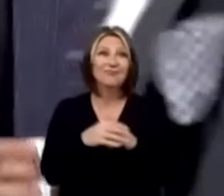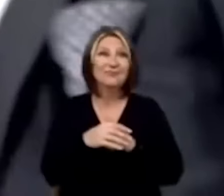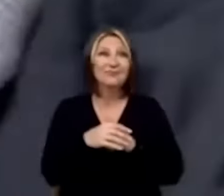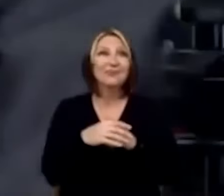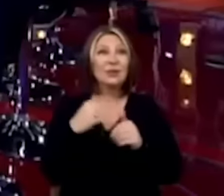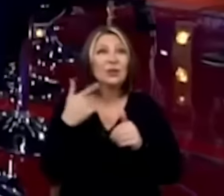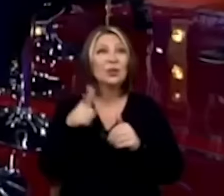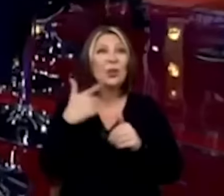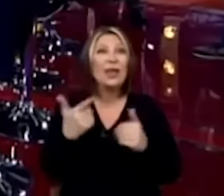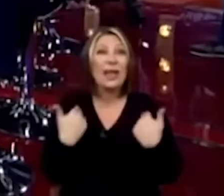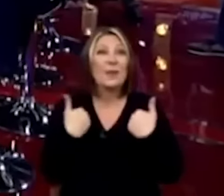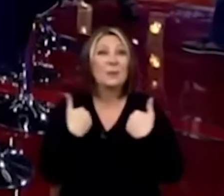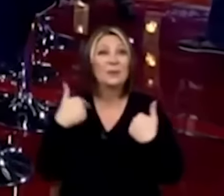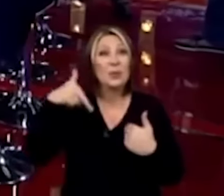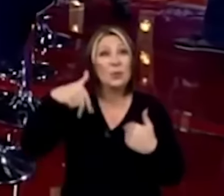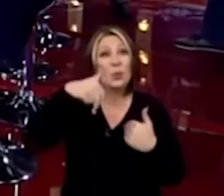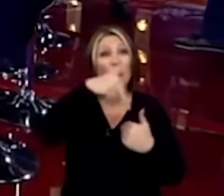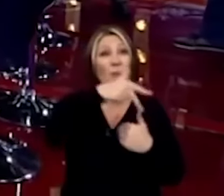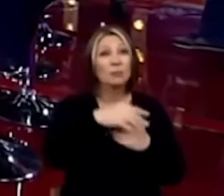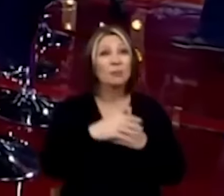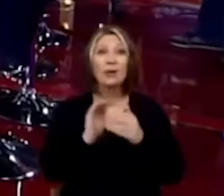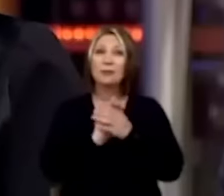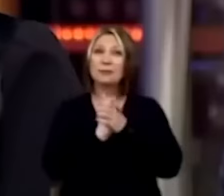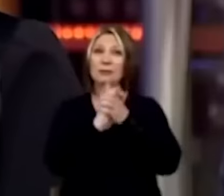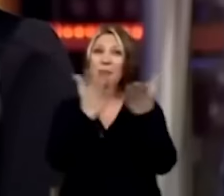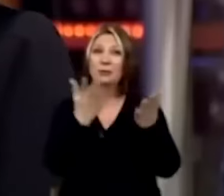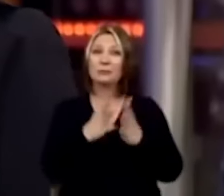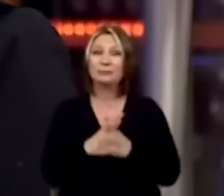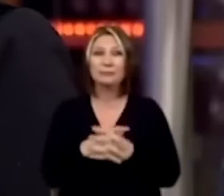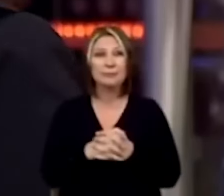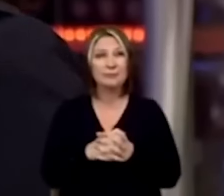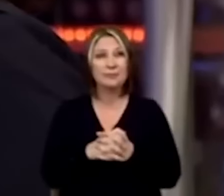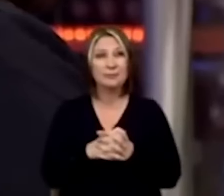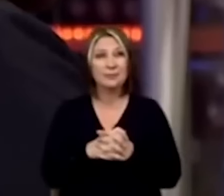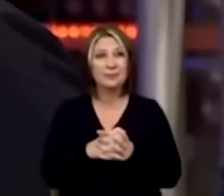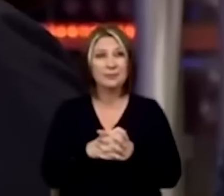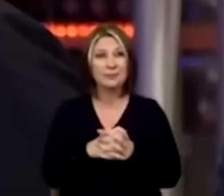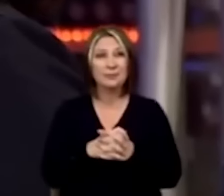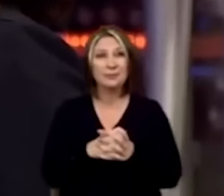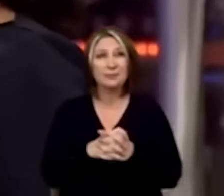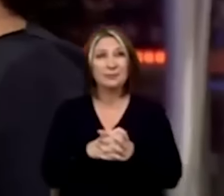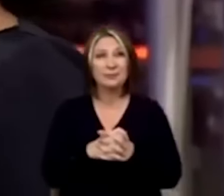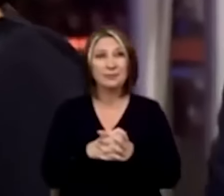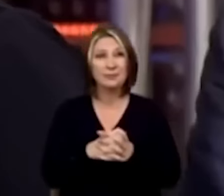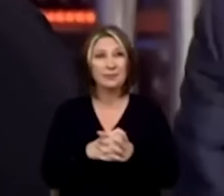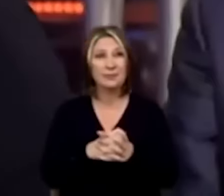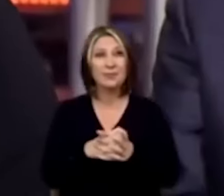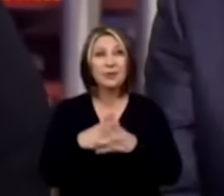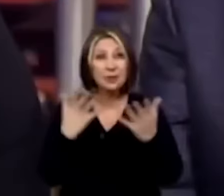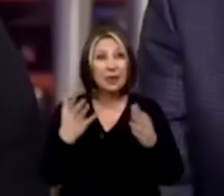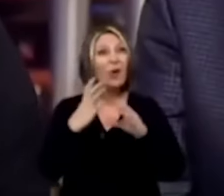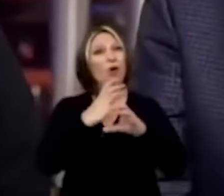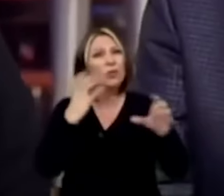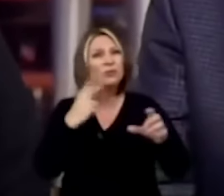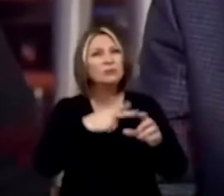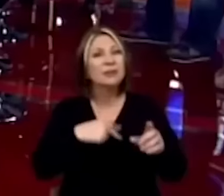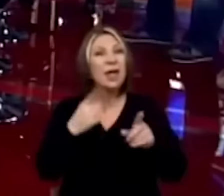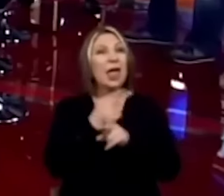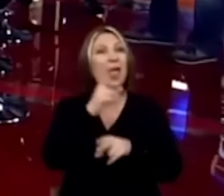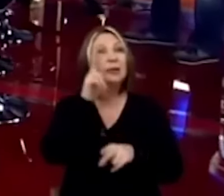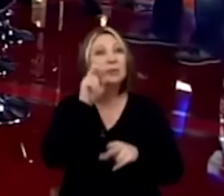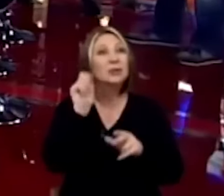Çok çünkü teşekkür ederim. Çünkü köydeyim ve yürüyorum. Çok teşekkür ederim. Harikulade bir kadın. Harikulade bir kadın. Harikulade bir kadın. Çünkü toplu taşımayı en son ne